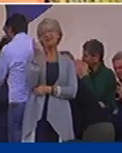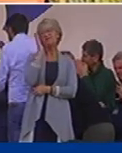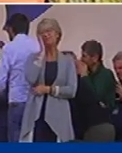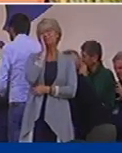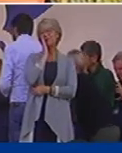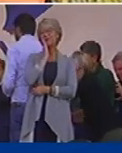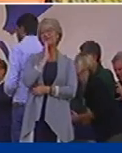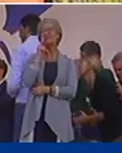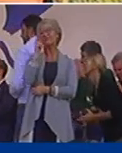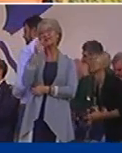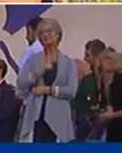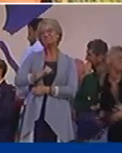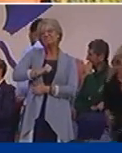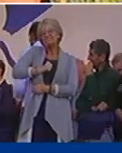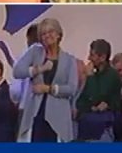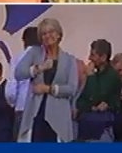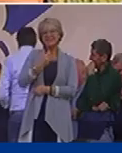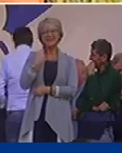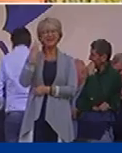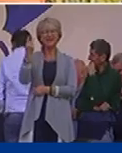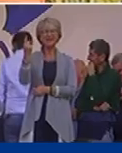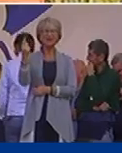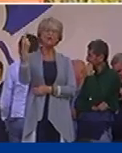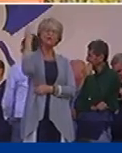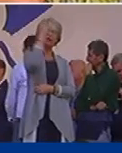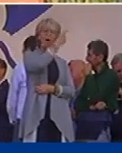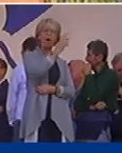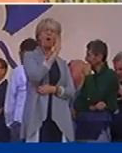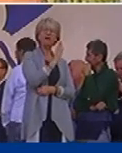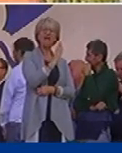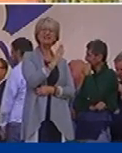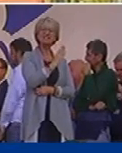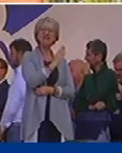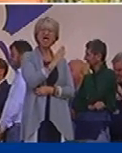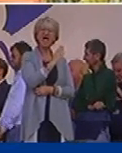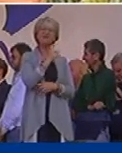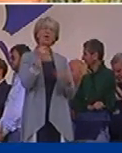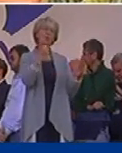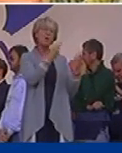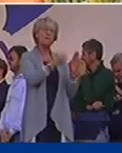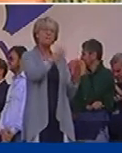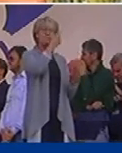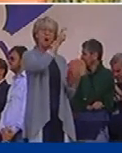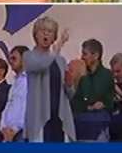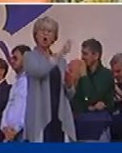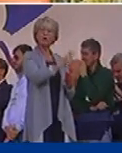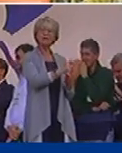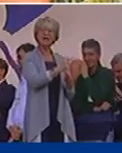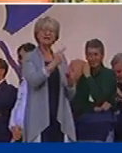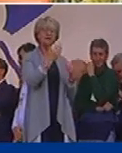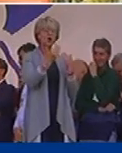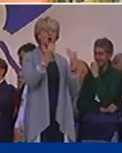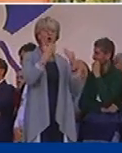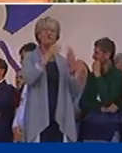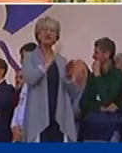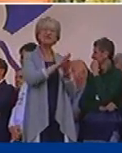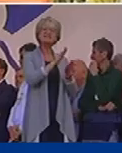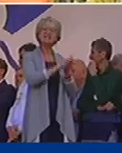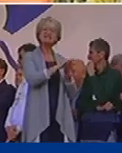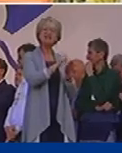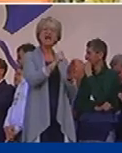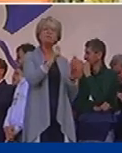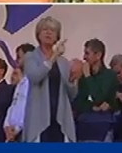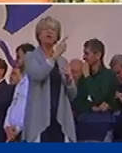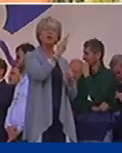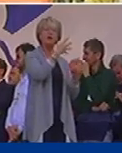tenerezza. è andato al vertice a Bratislava e poi è così importante che la conferenza stampa l'hanno fatta la